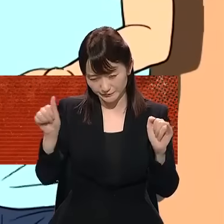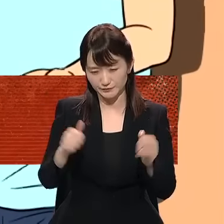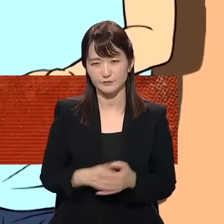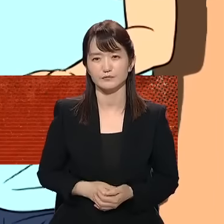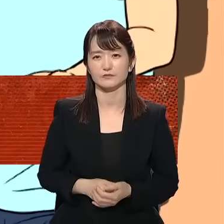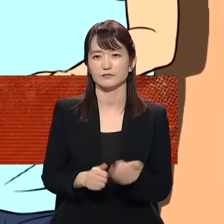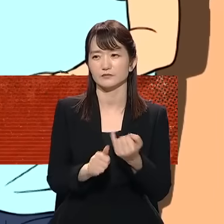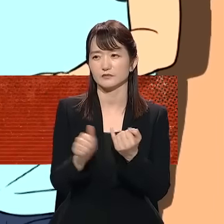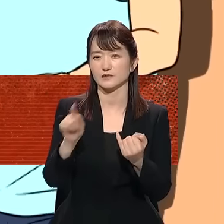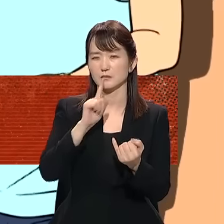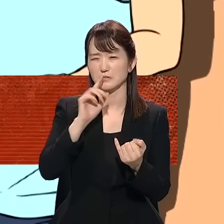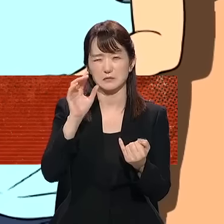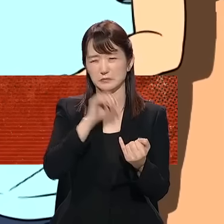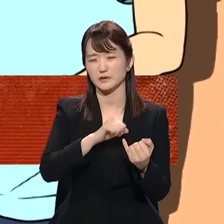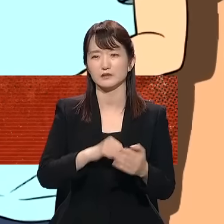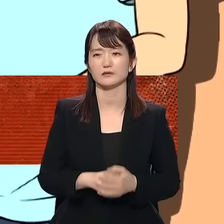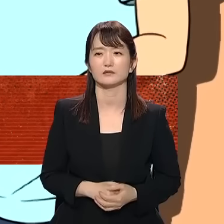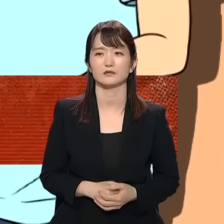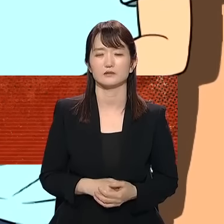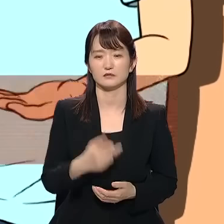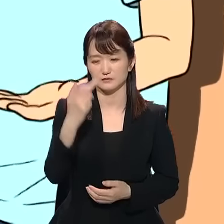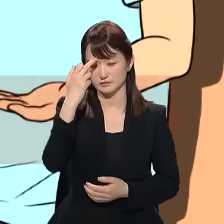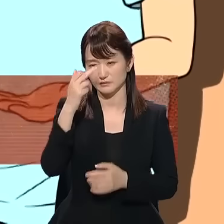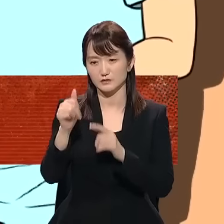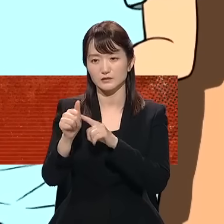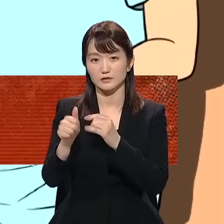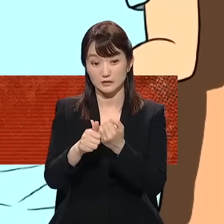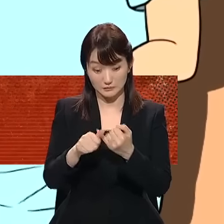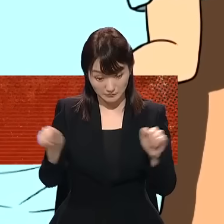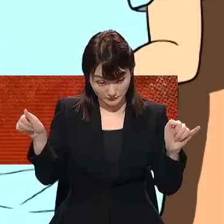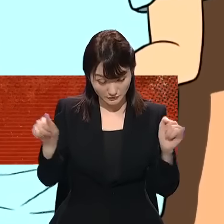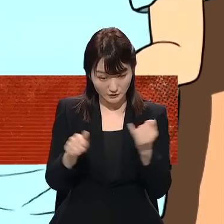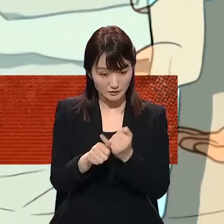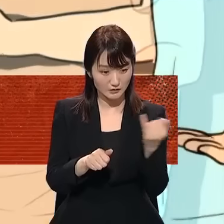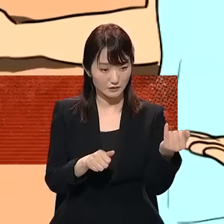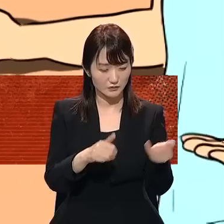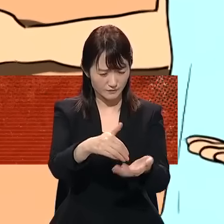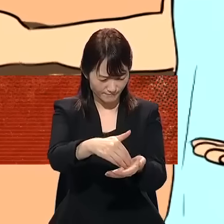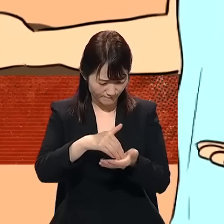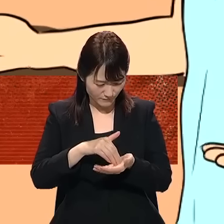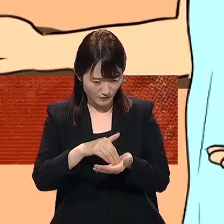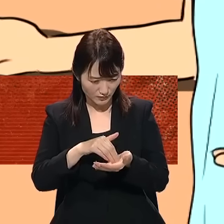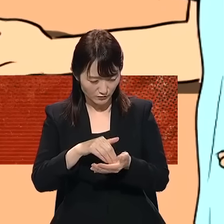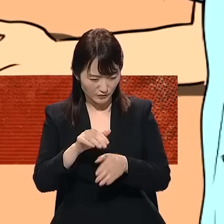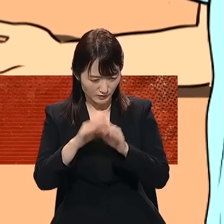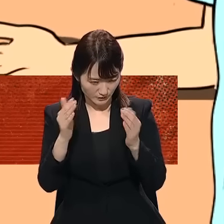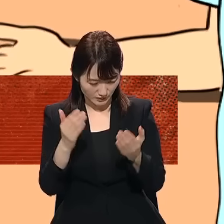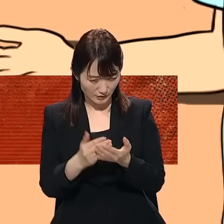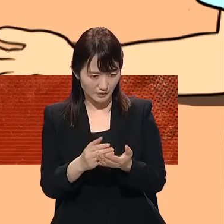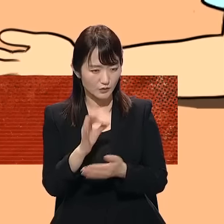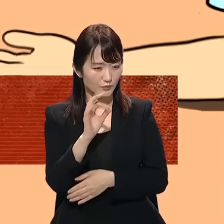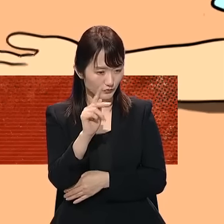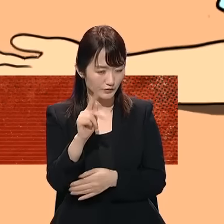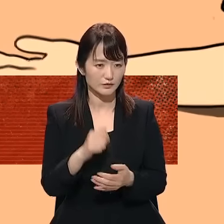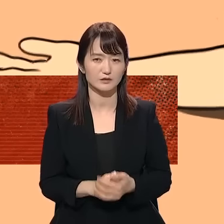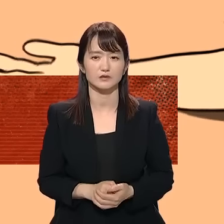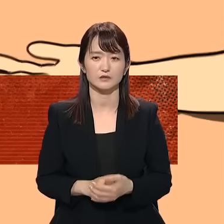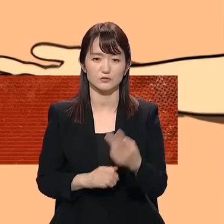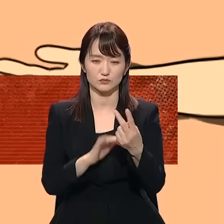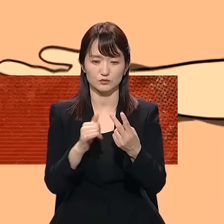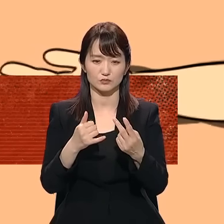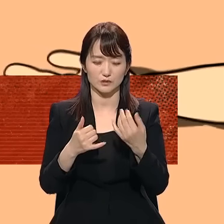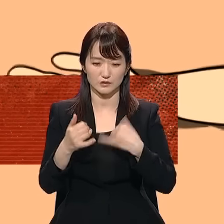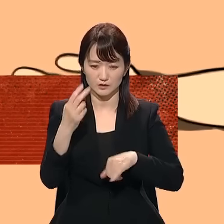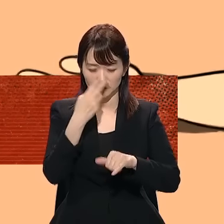할말 없죠 뭐네 최씨도 그렇게 생각했는지이면서 모든 요구를 다 들어줬다고 합니다 두 아이에 대한 양육권도 다